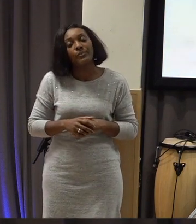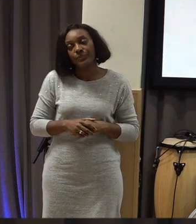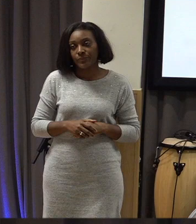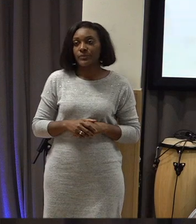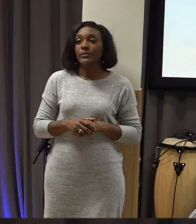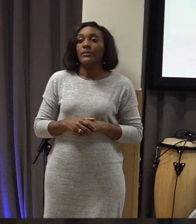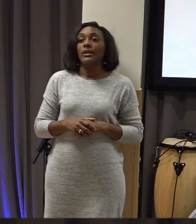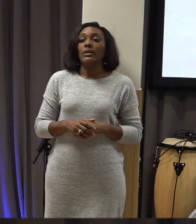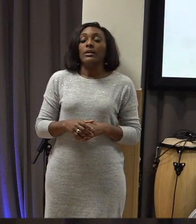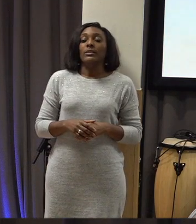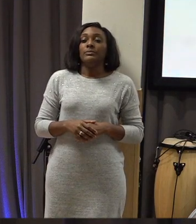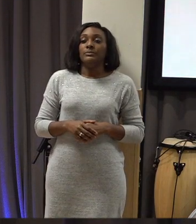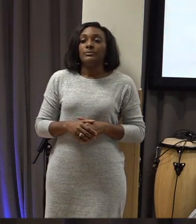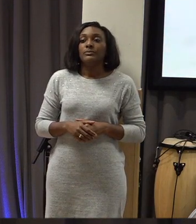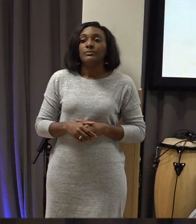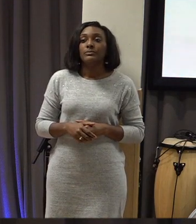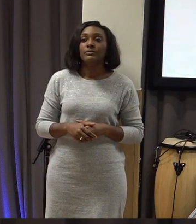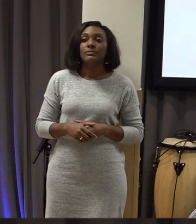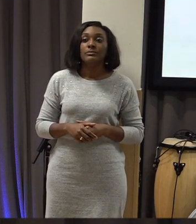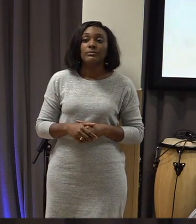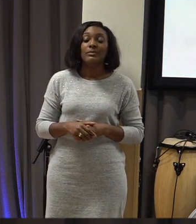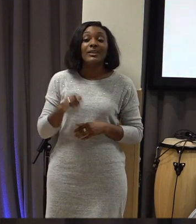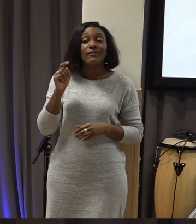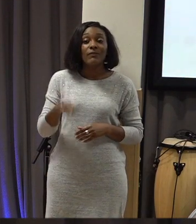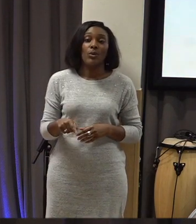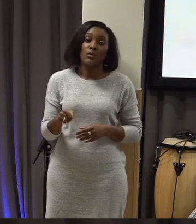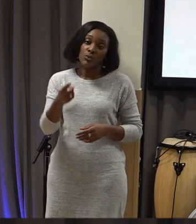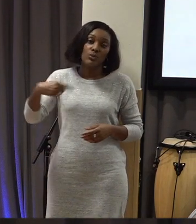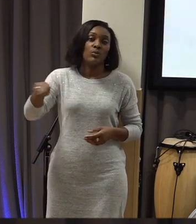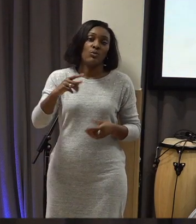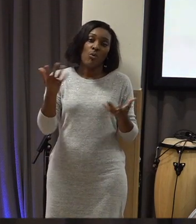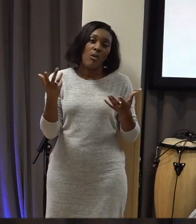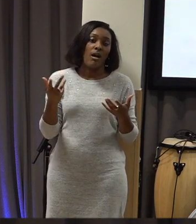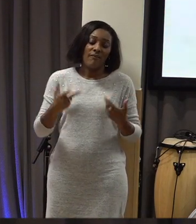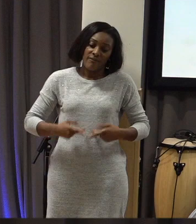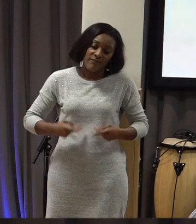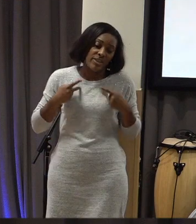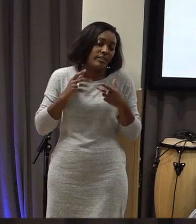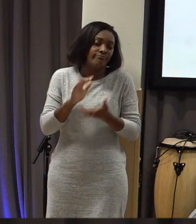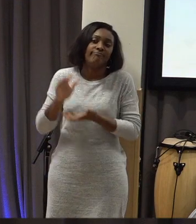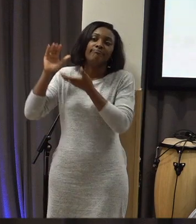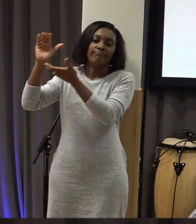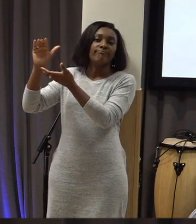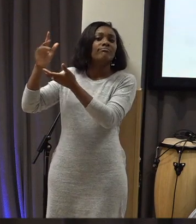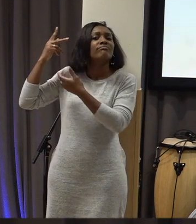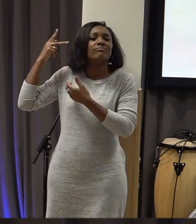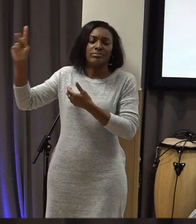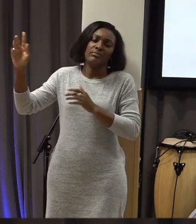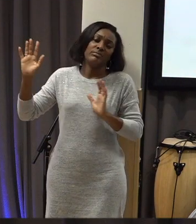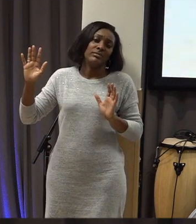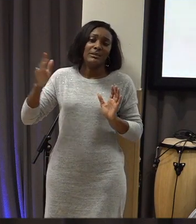Nous avons besoin de rendre notre vie à Dieu. Nous avons besoin